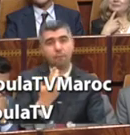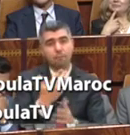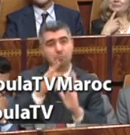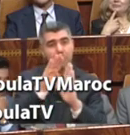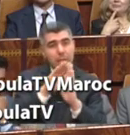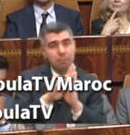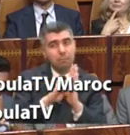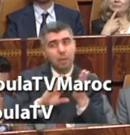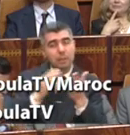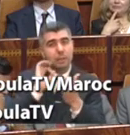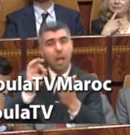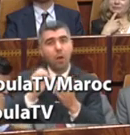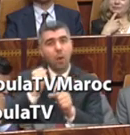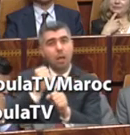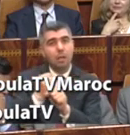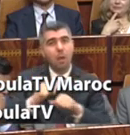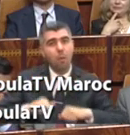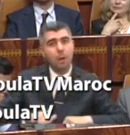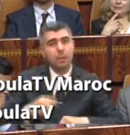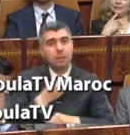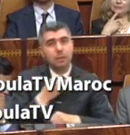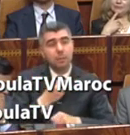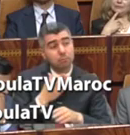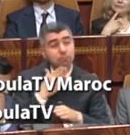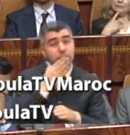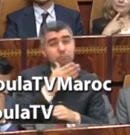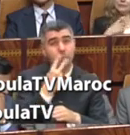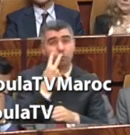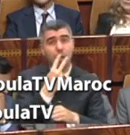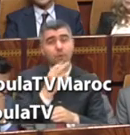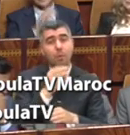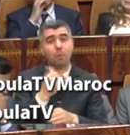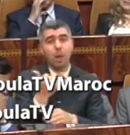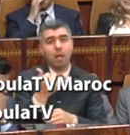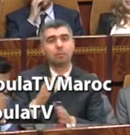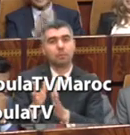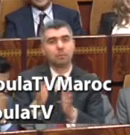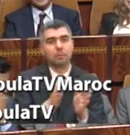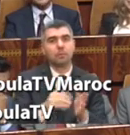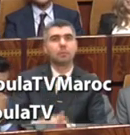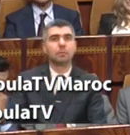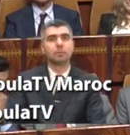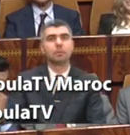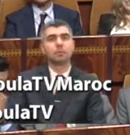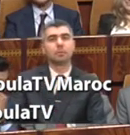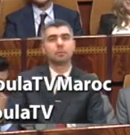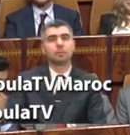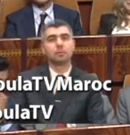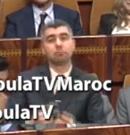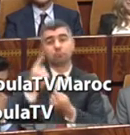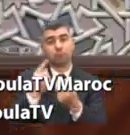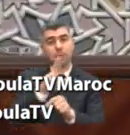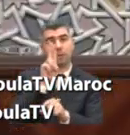المسائل ديال العالم القروي. اما الهضره هنايا راه الصراحه عينه وشكرا. هل من تعقيب اضافي